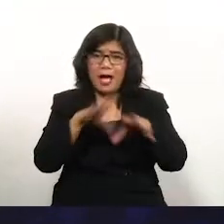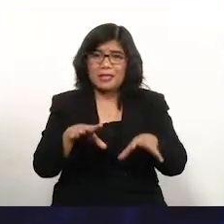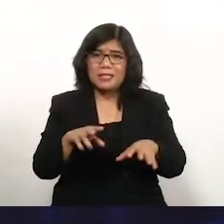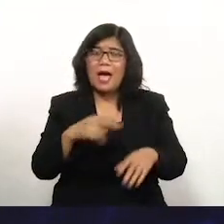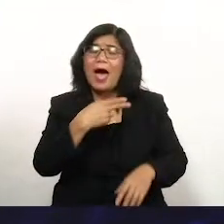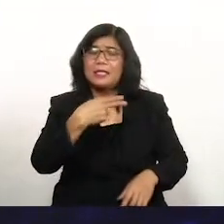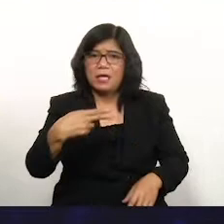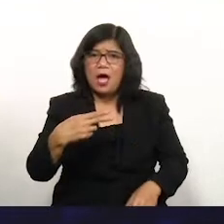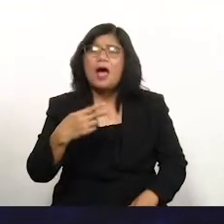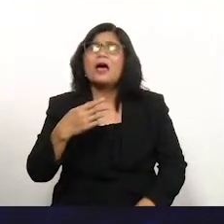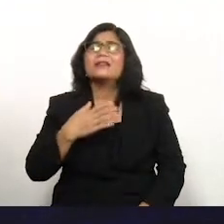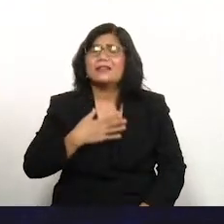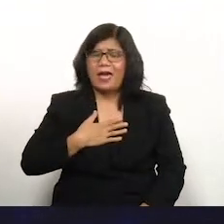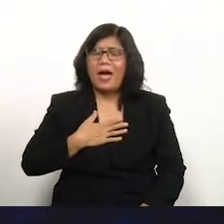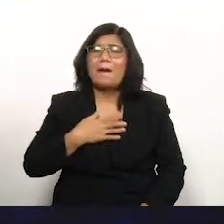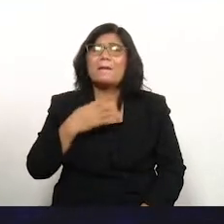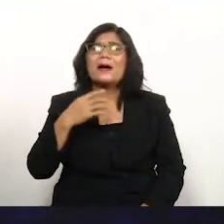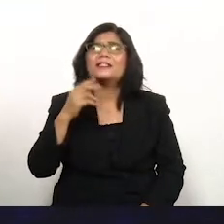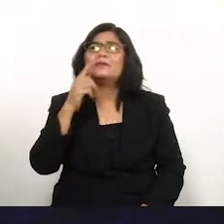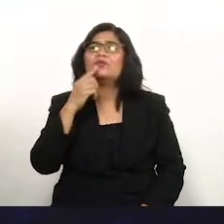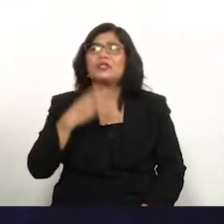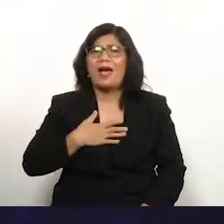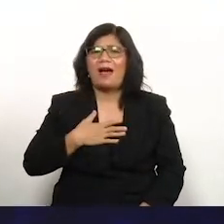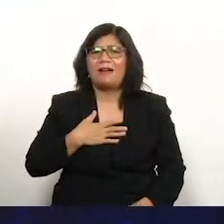Hai Veer masih punya sesuatu to gif